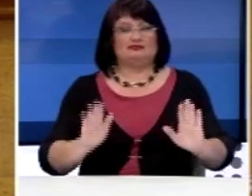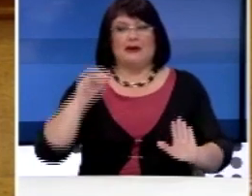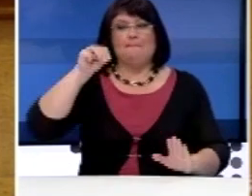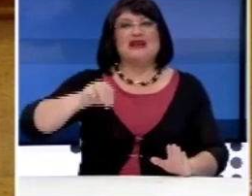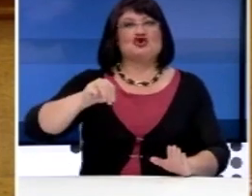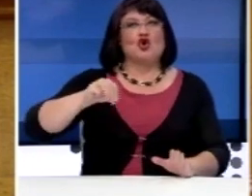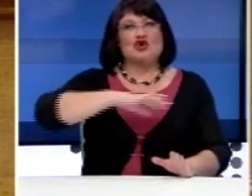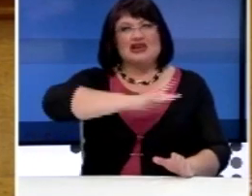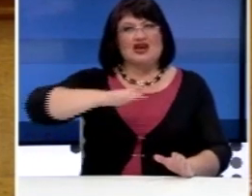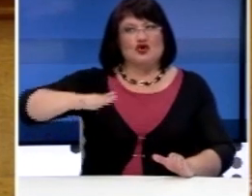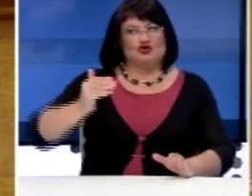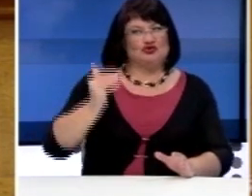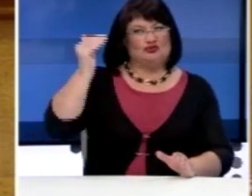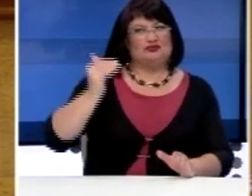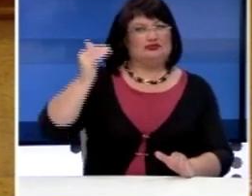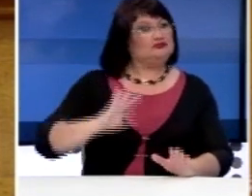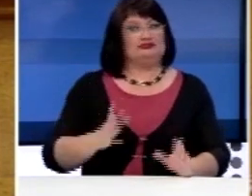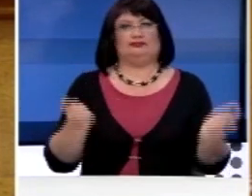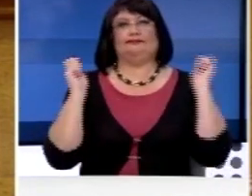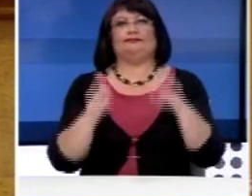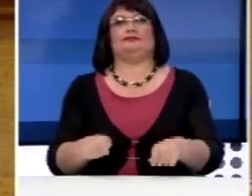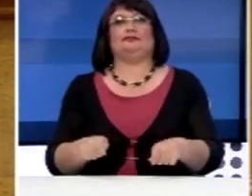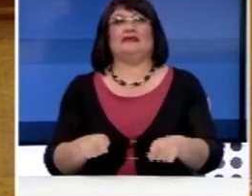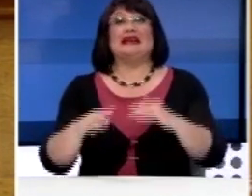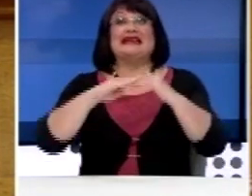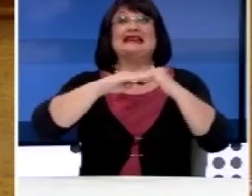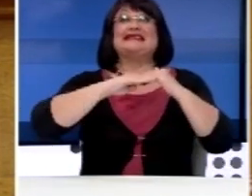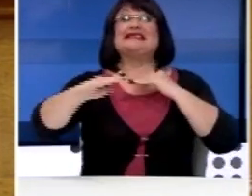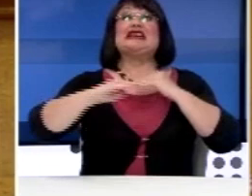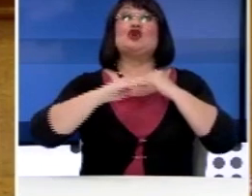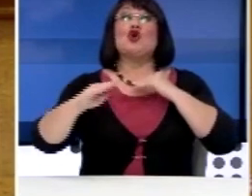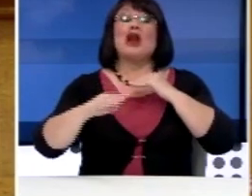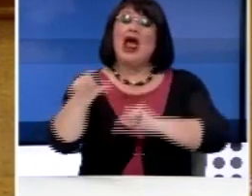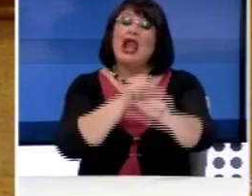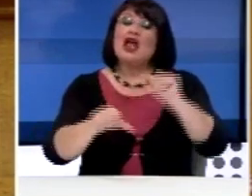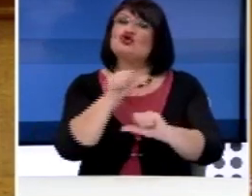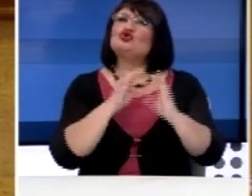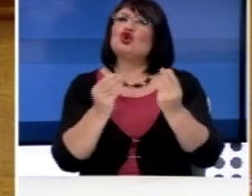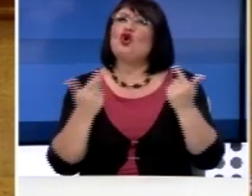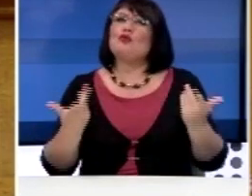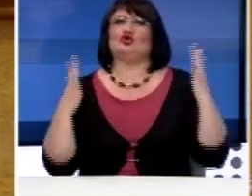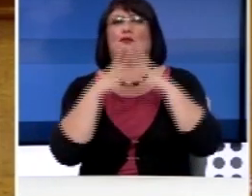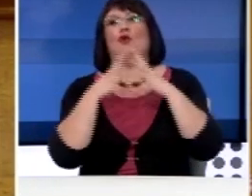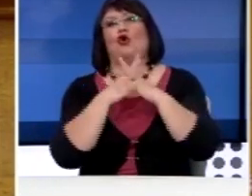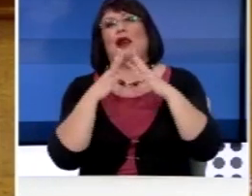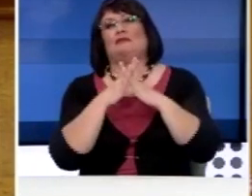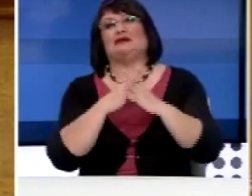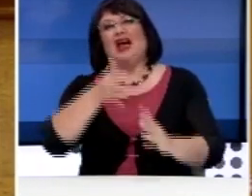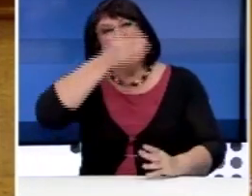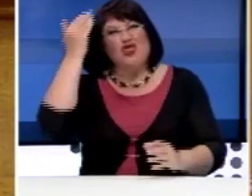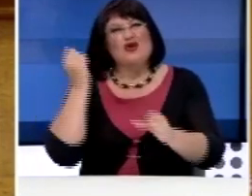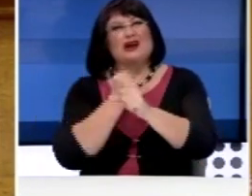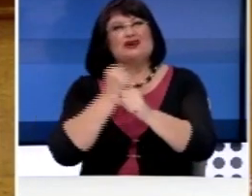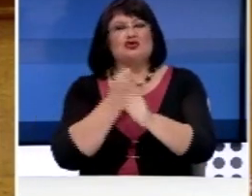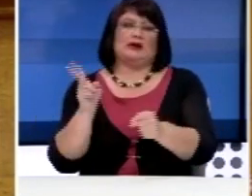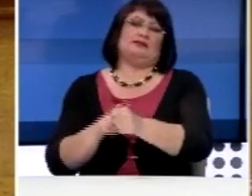Γιατί τα σύνορα αλλάζουν μόνο με πολέμους, με επεμβάσεις που πληρώνουν τελικά με τη ζωή τους οι